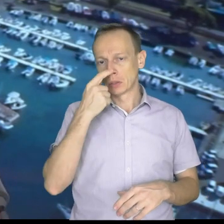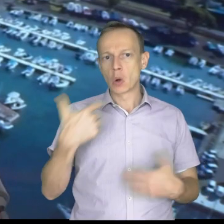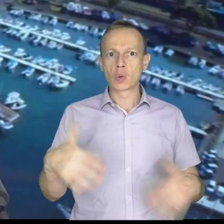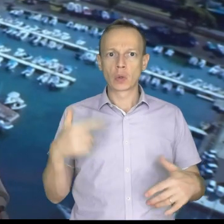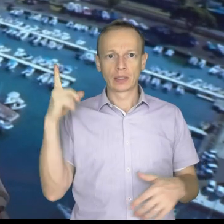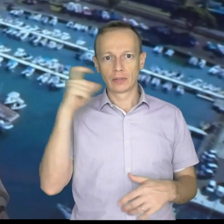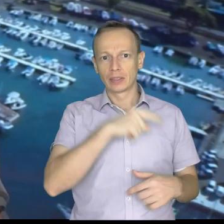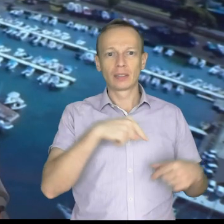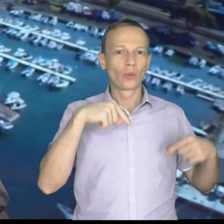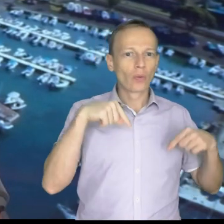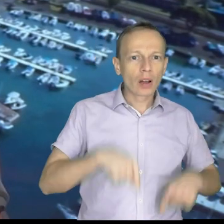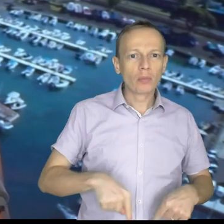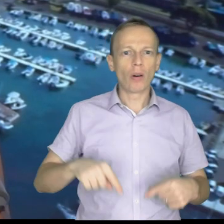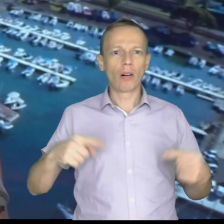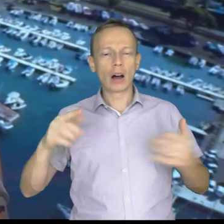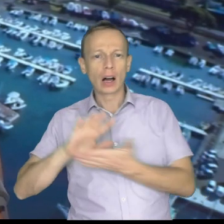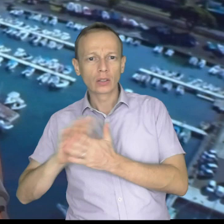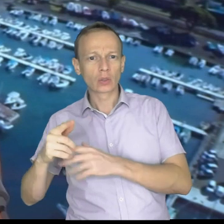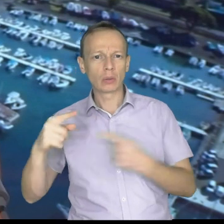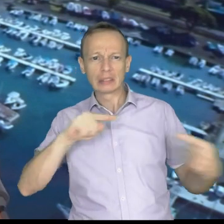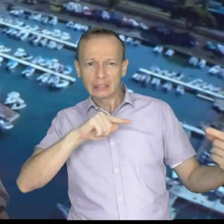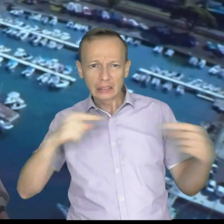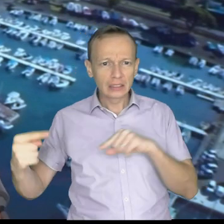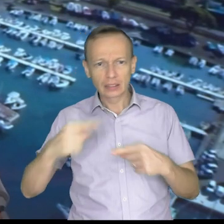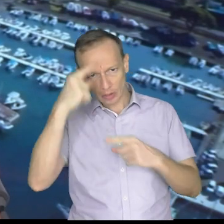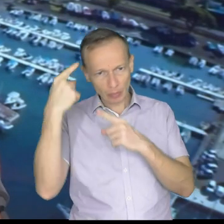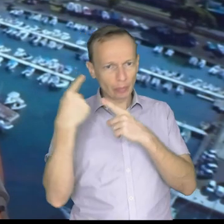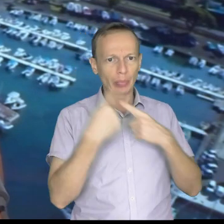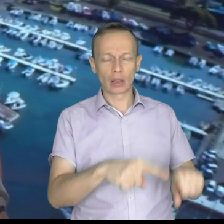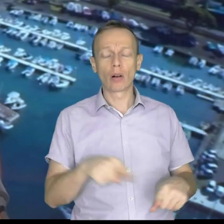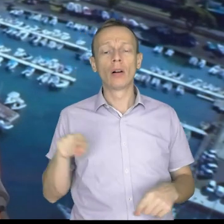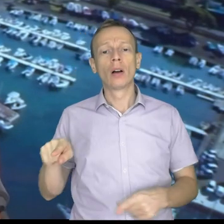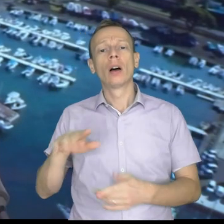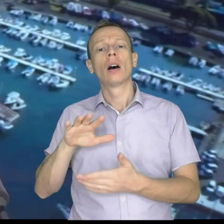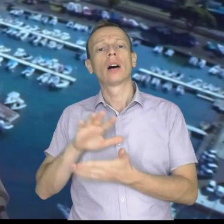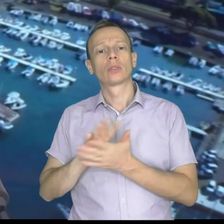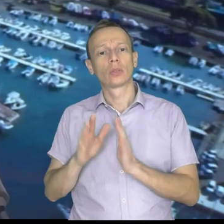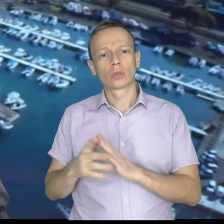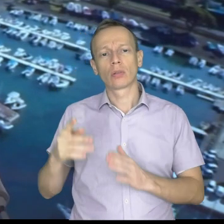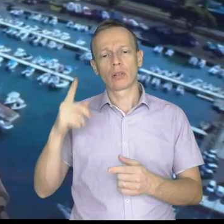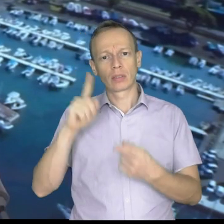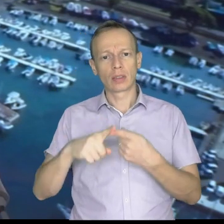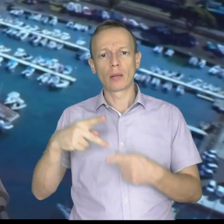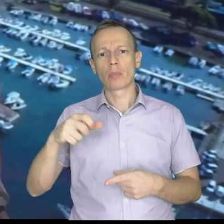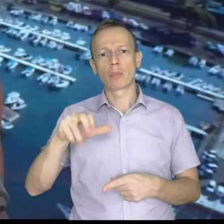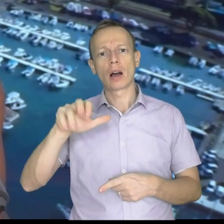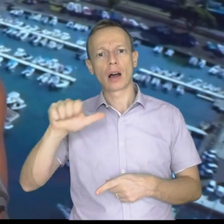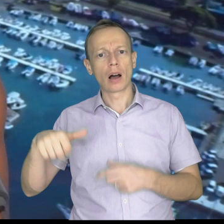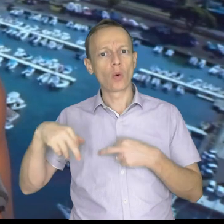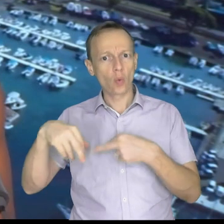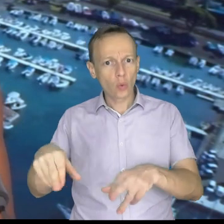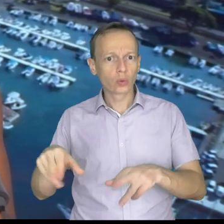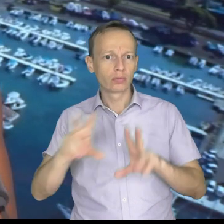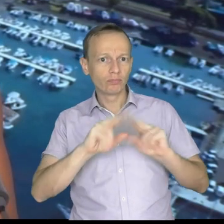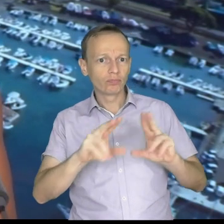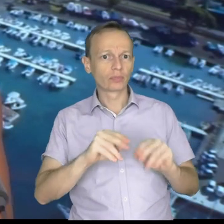contesté par l'association Aupuruya Papara. Pour Bernard Roure, président de cette association, eh bien, il y a d'autres solutions pour améliorer le réseau routier.